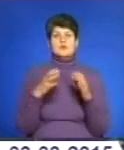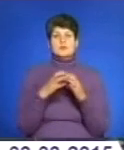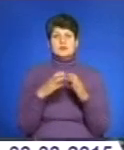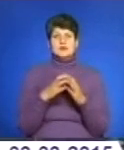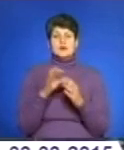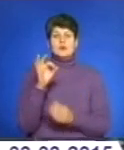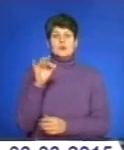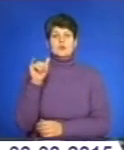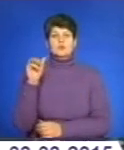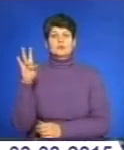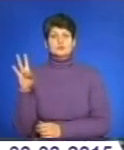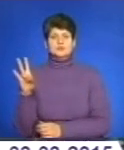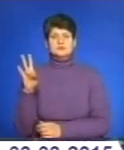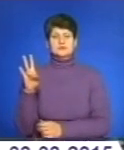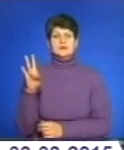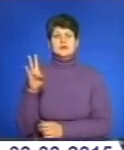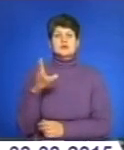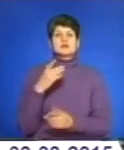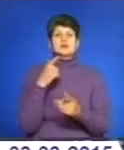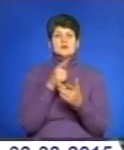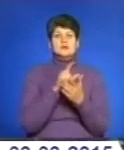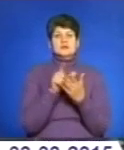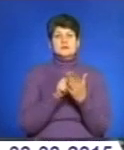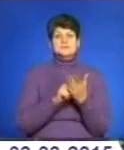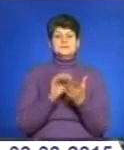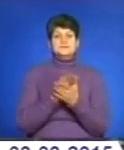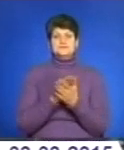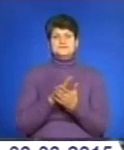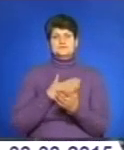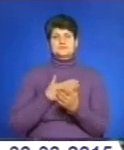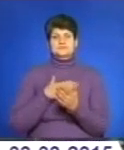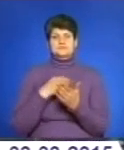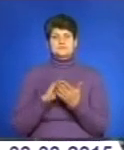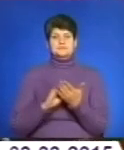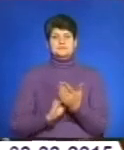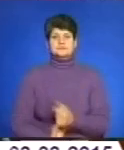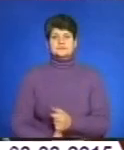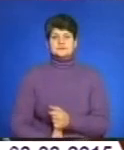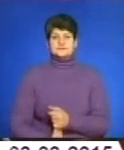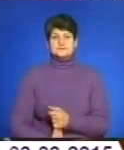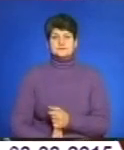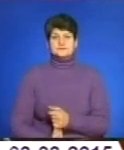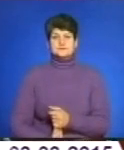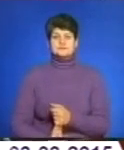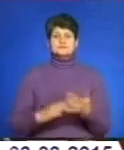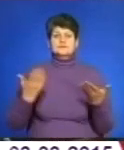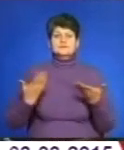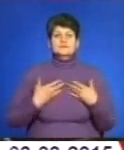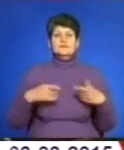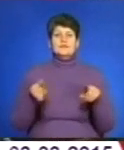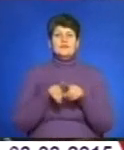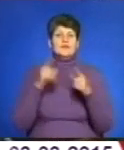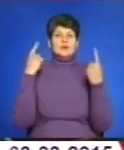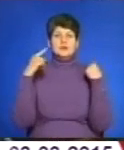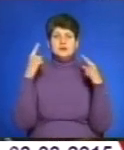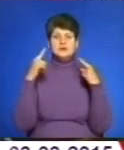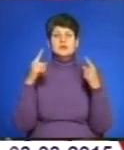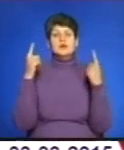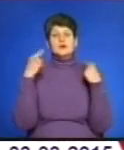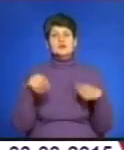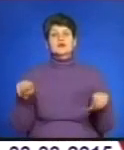батальйону ОУН. З фронтовою поезією знайомились і наші журналісти. Життя як творчість, творчість